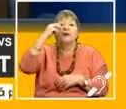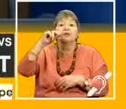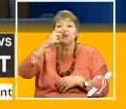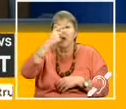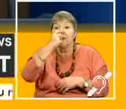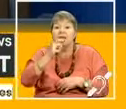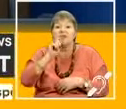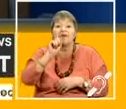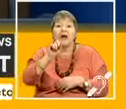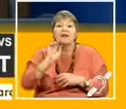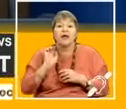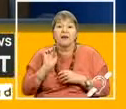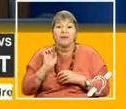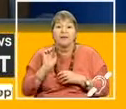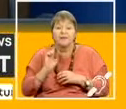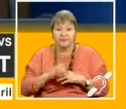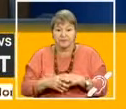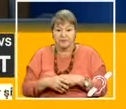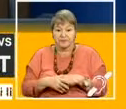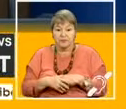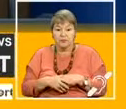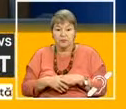mea din această funcție.